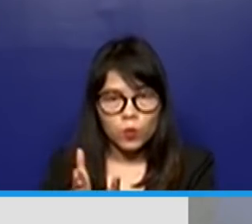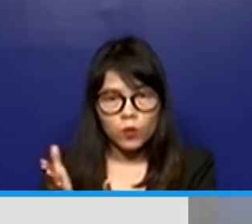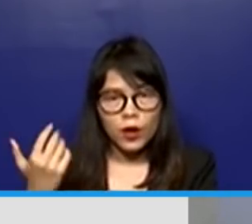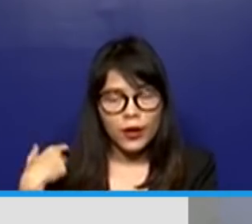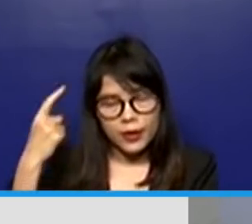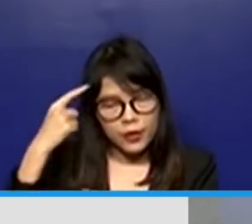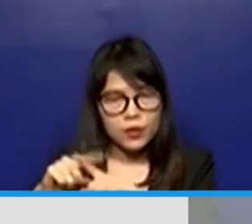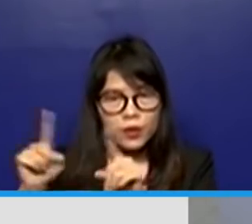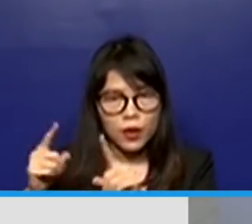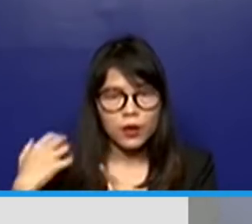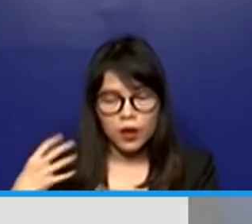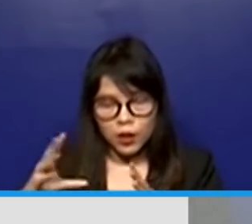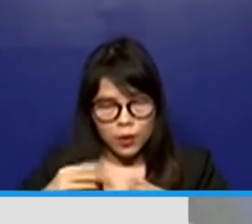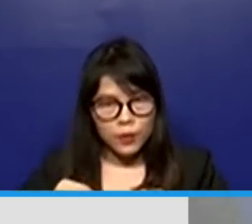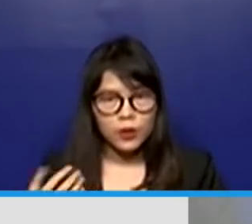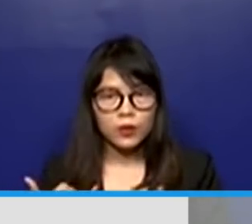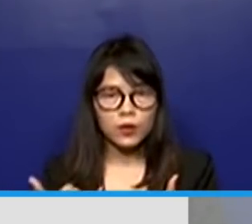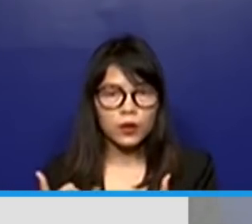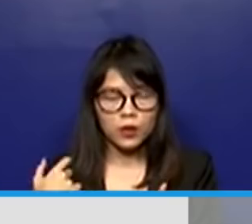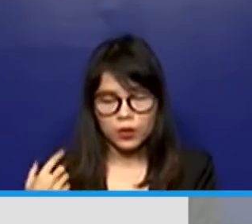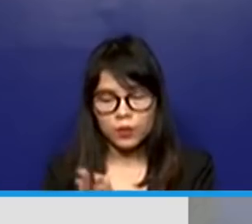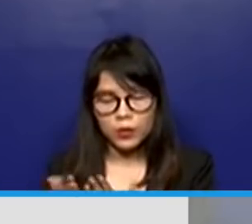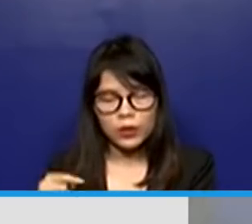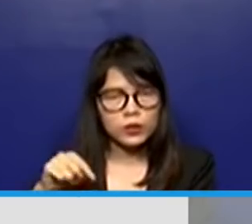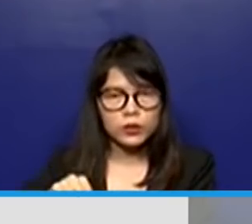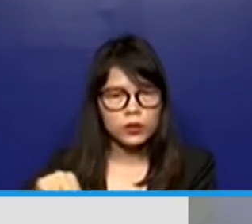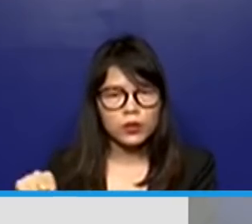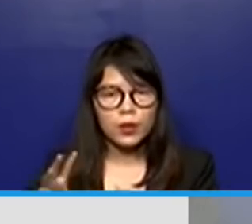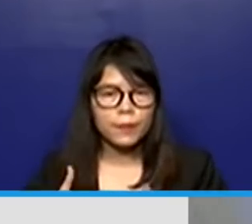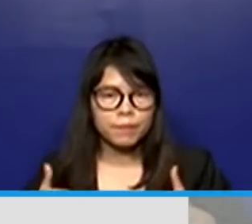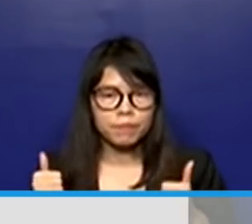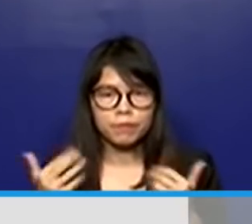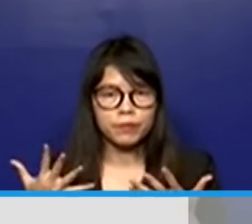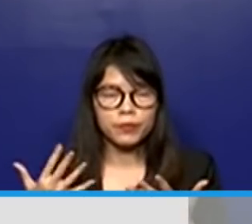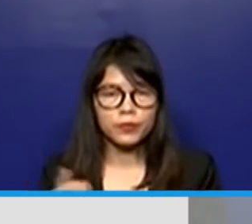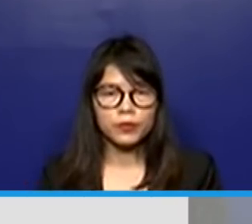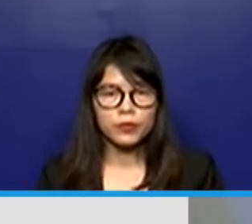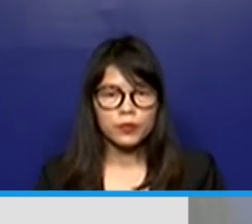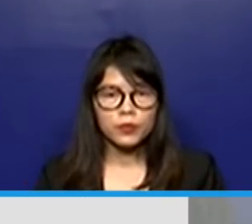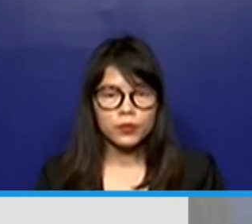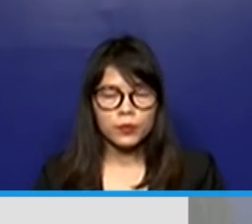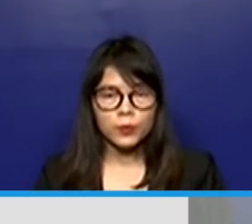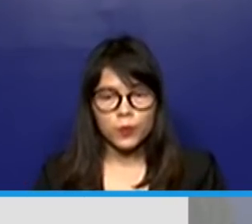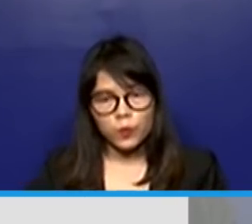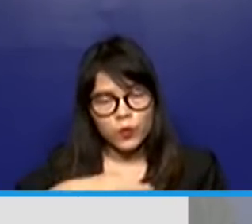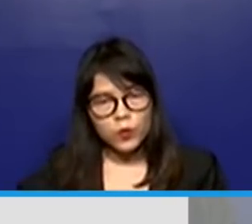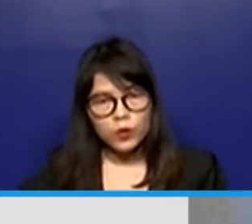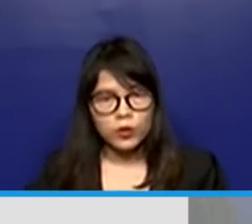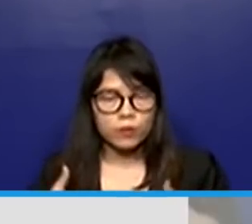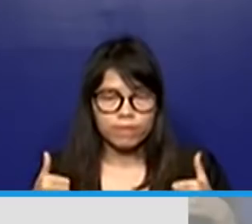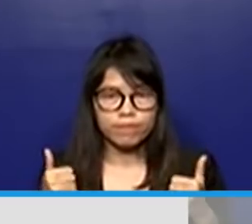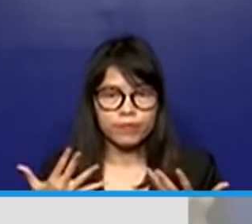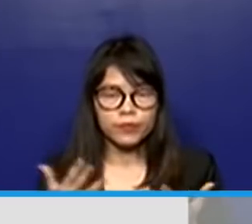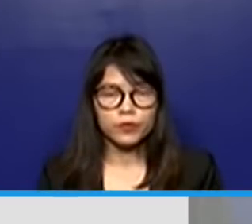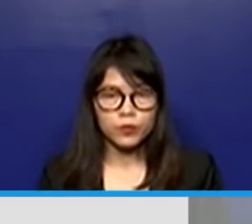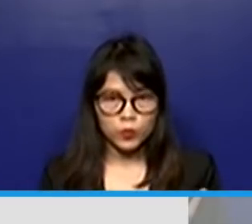ครับว่ายติเนี้ยท่านก็ไม่สบายใจนะครับและท่านรู้สึกก็สะเทือนใจเหมือนกันนะครับก็ขอยินดีนะ